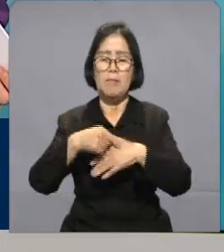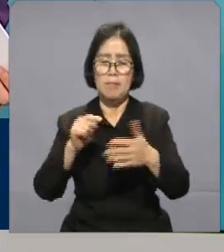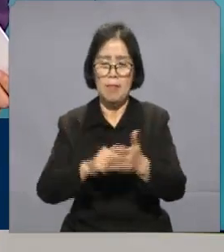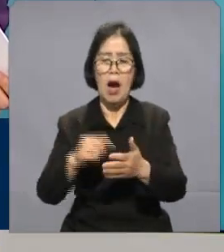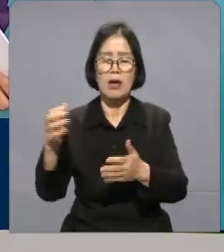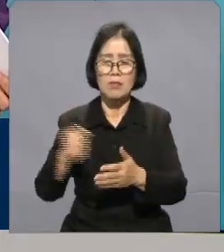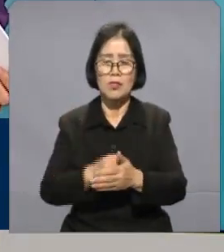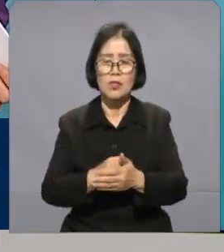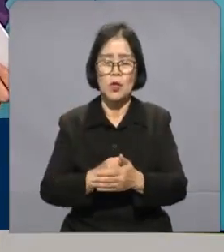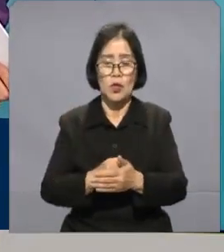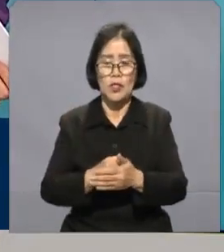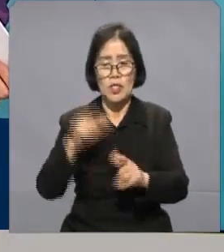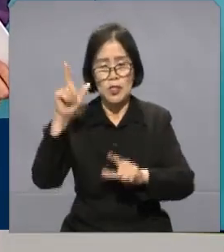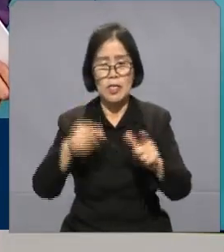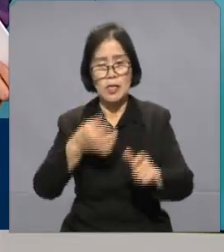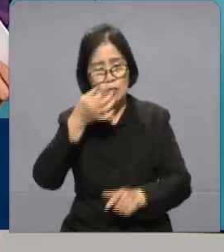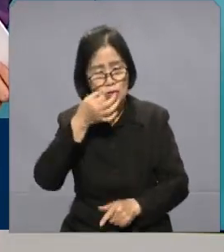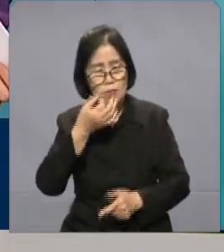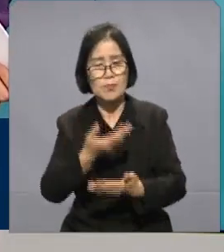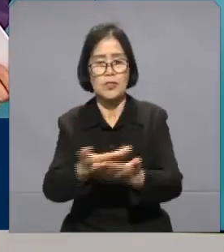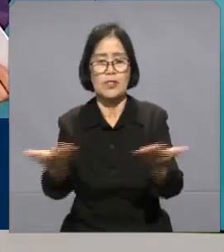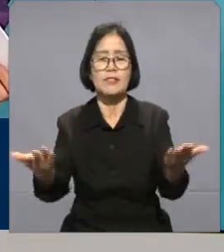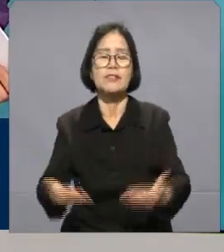백소민 기자가 현장 담았습니다.